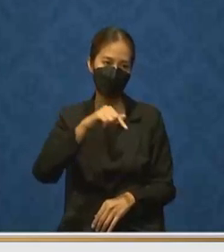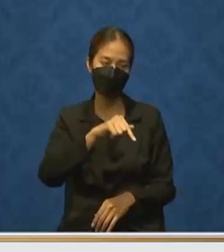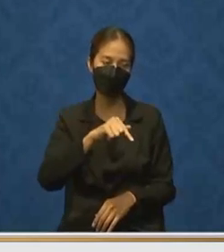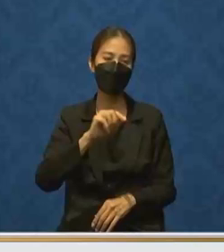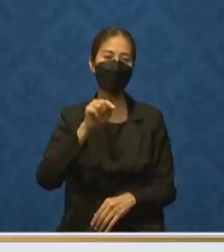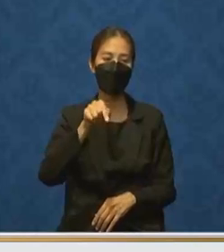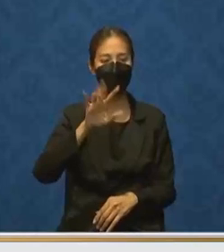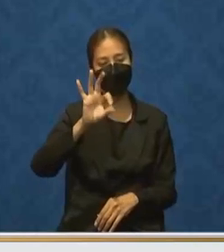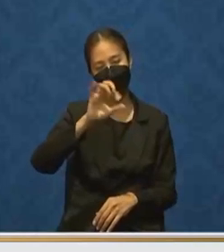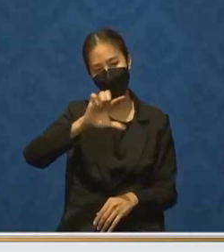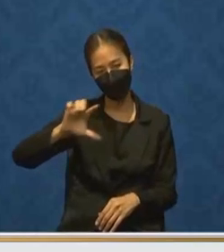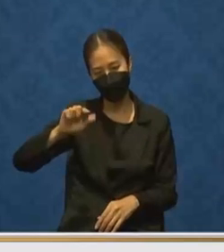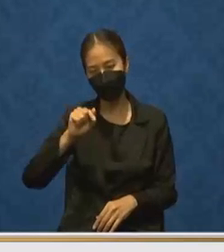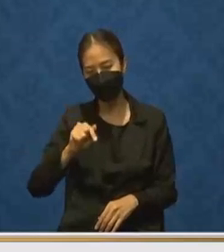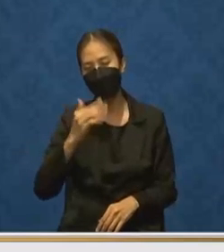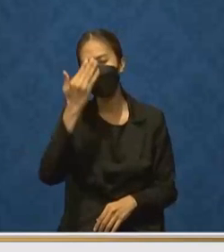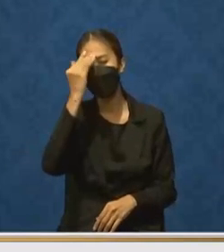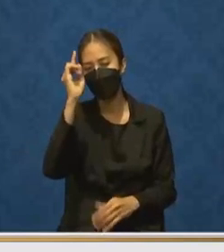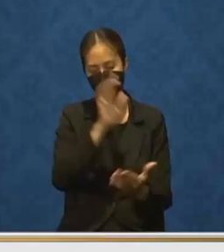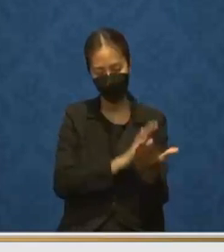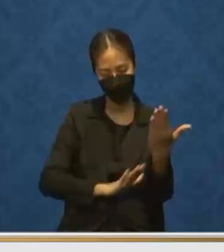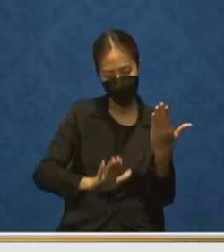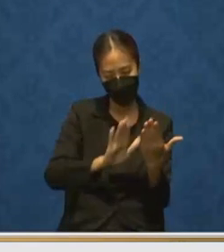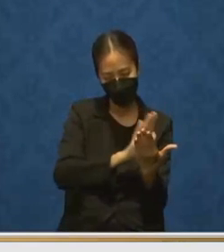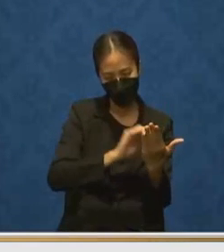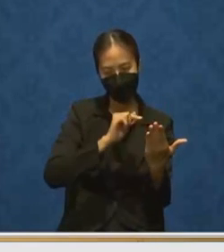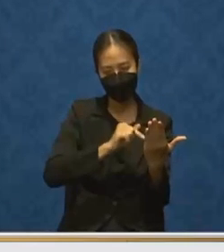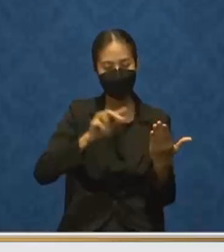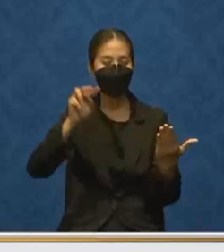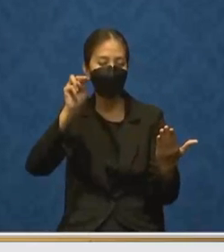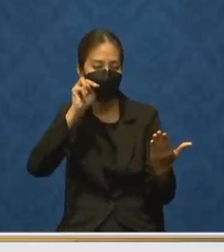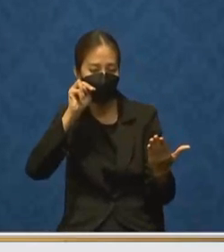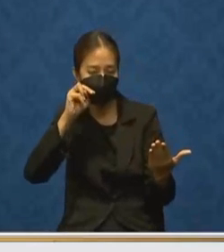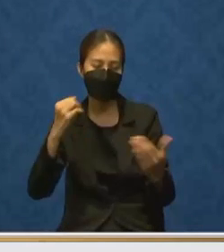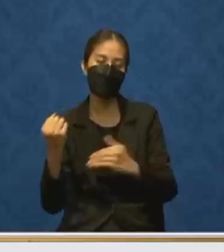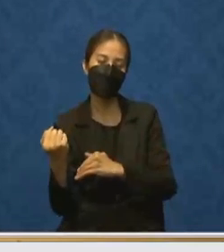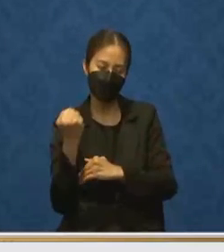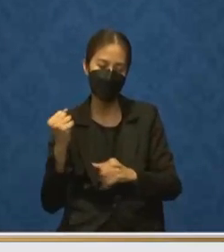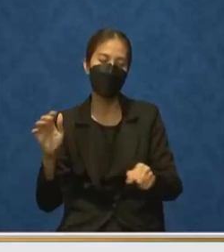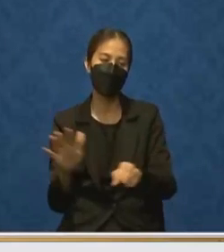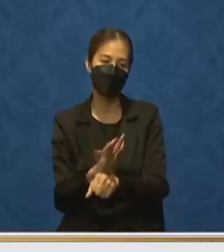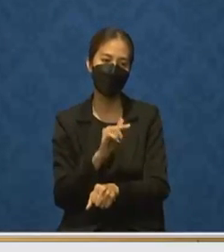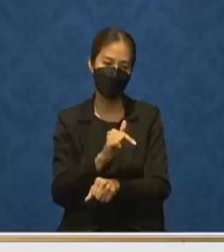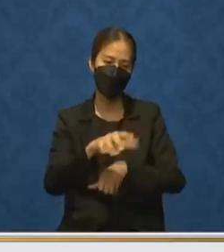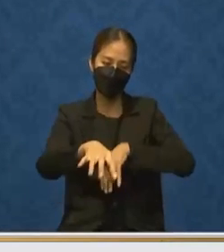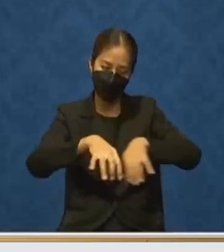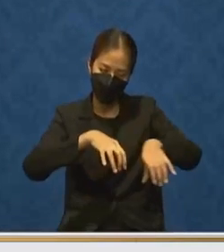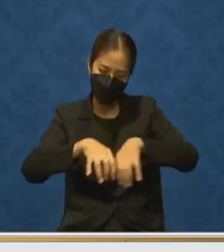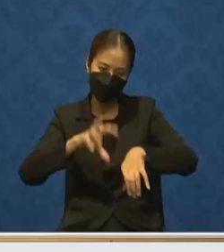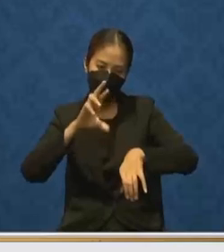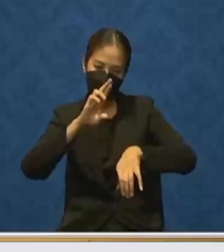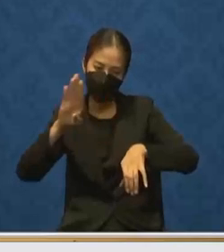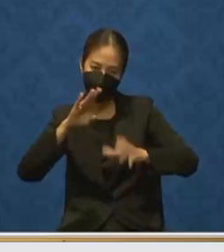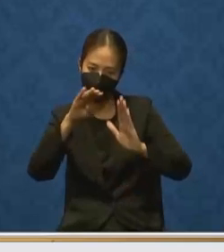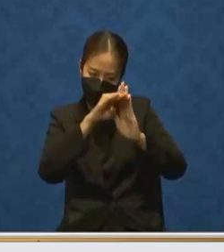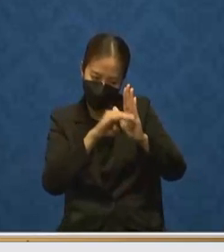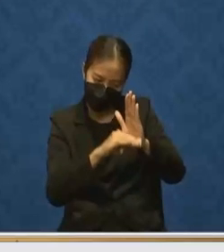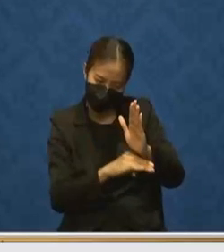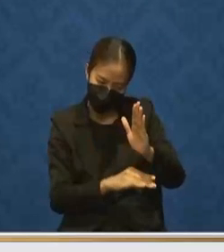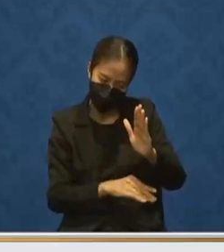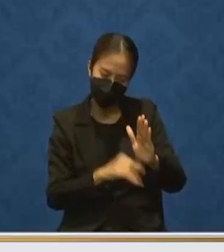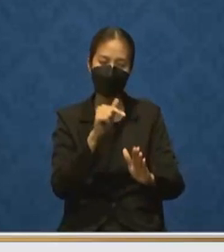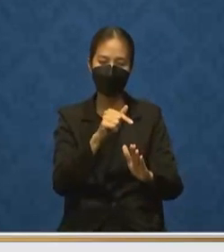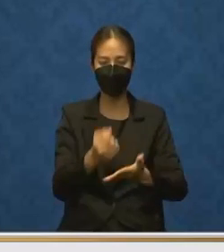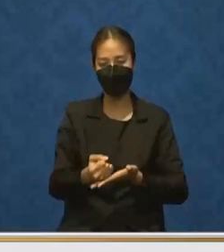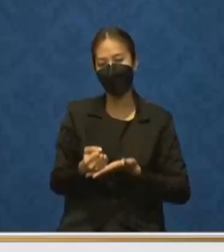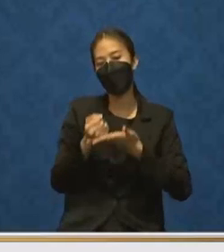54,121.9 ล้านบาทเพื่อให้ประเทศมีความมั่นคงด้านน้ำเพิ่มขึ้นมีการบริหารจัดการทรัพยากรน้ำอย่างเป็นระบบและยั่งยืนรวมทั้งช่วยเห